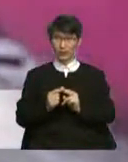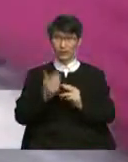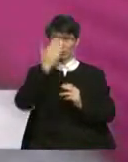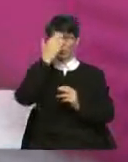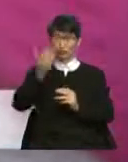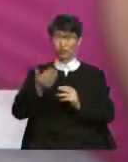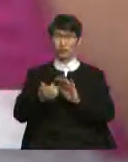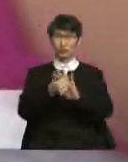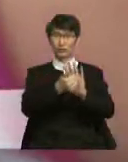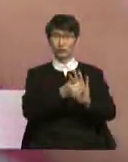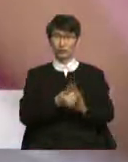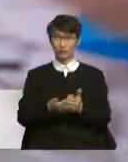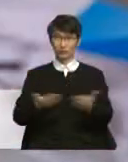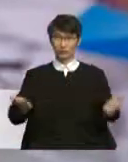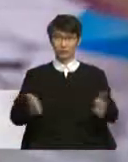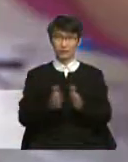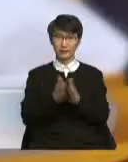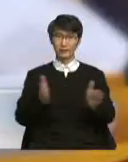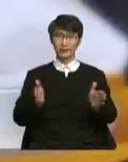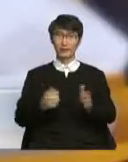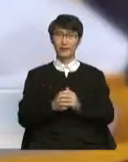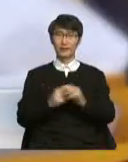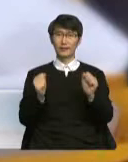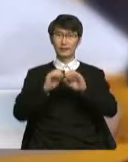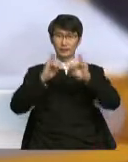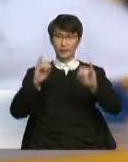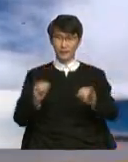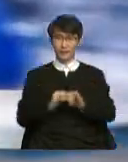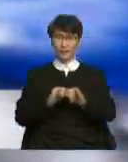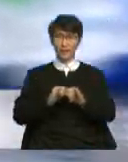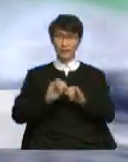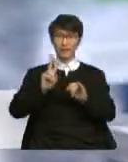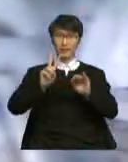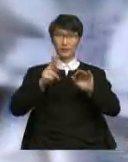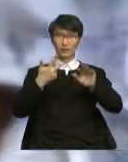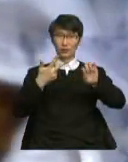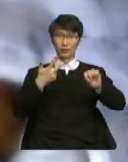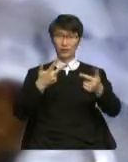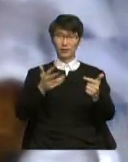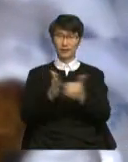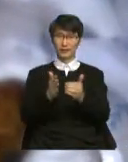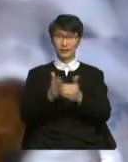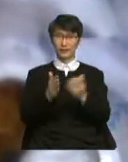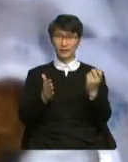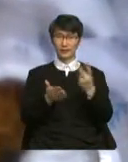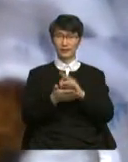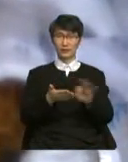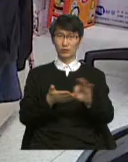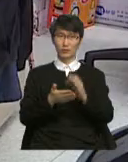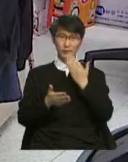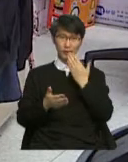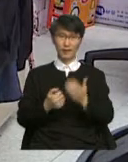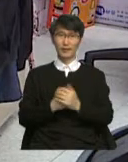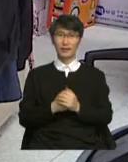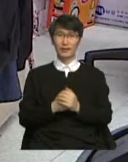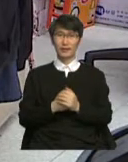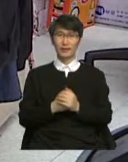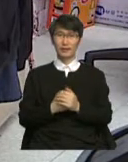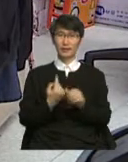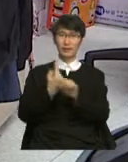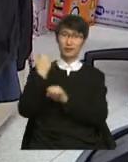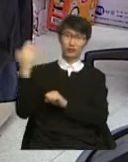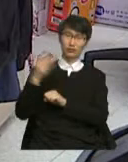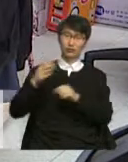무료로 공급하기 시작한 겁니다. 아이스팩은 최대 7번까지 재사용이 가능하기 때문입니다.